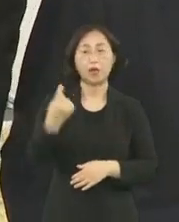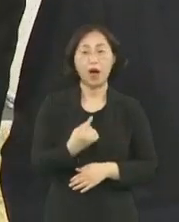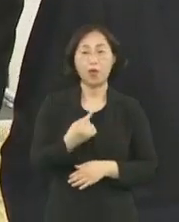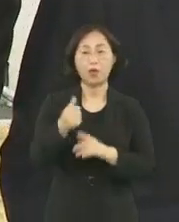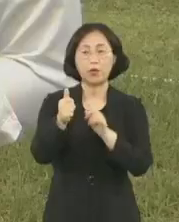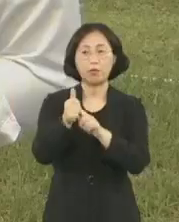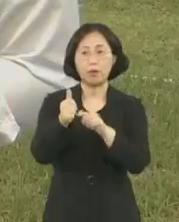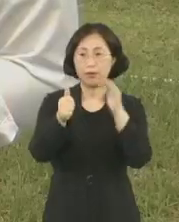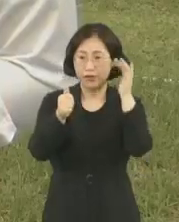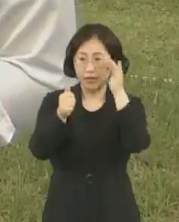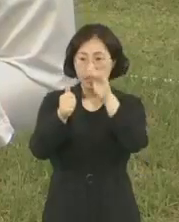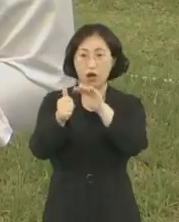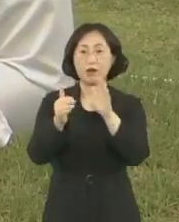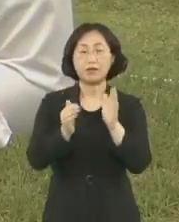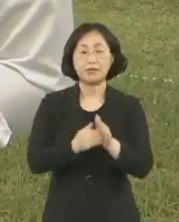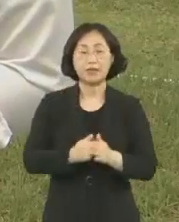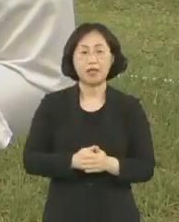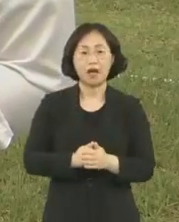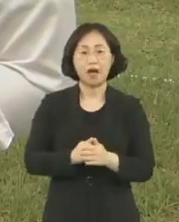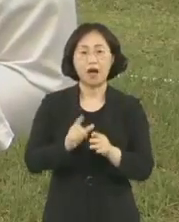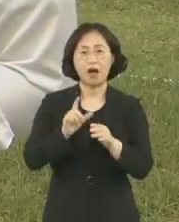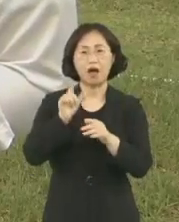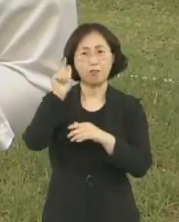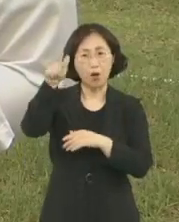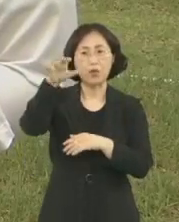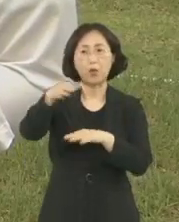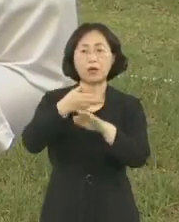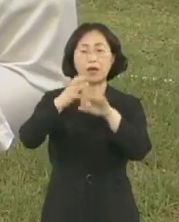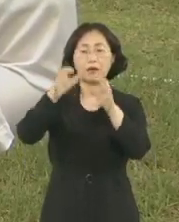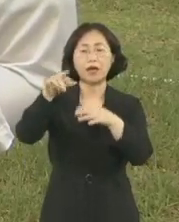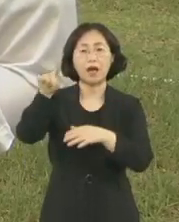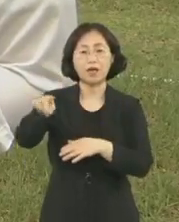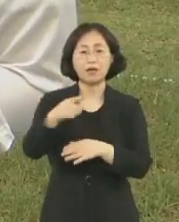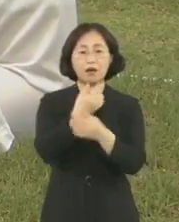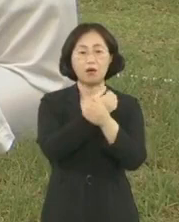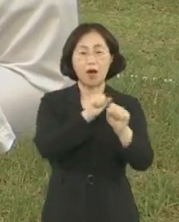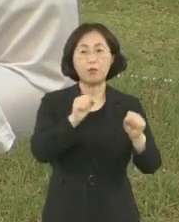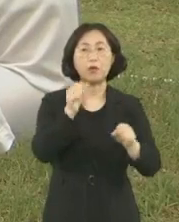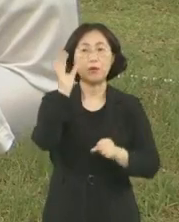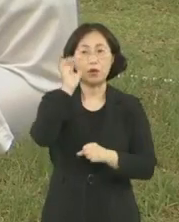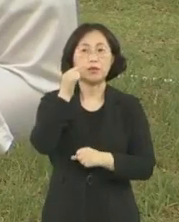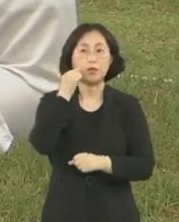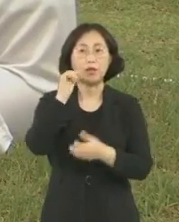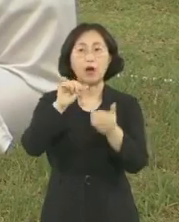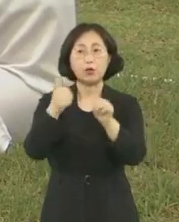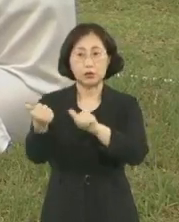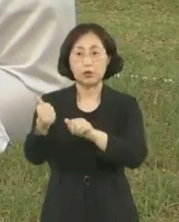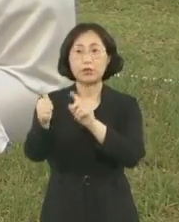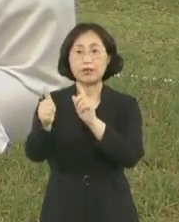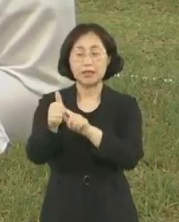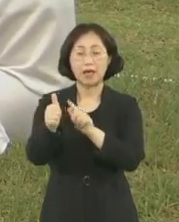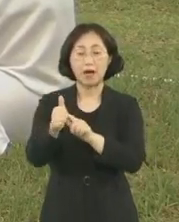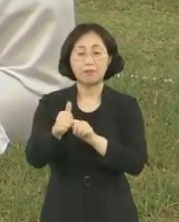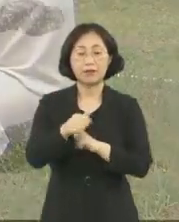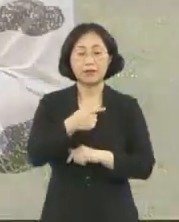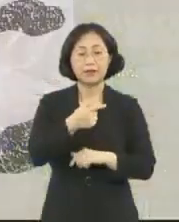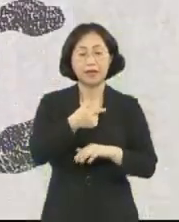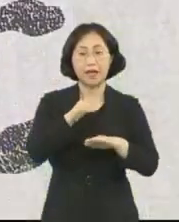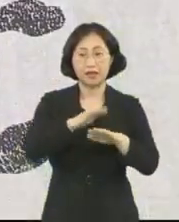기렸습니다. 머나먼 타지에서 조국의 광복을 보지 못한 채 잠든 홍범도 장군. 이제 이곳에서 또 다른